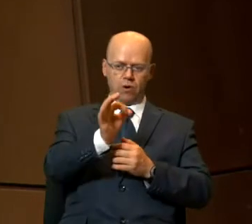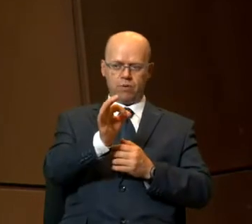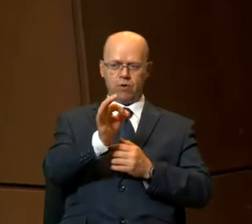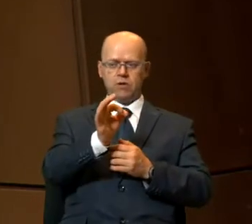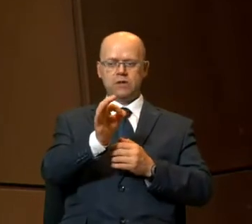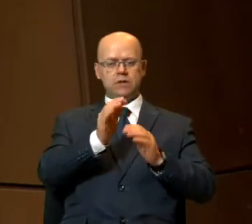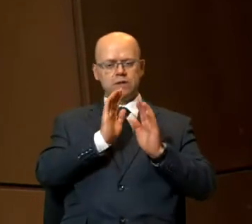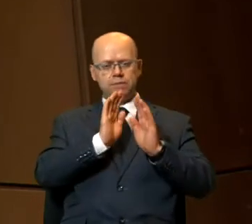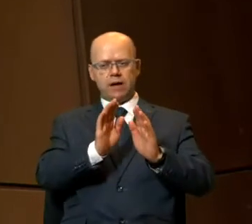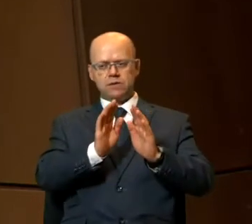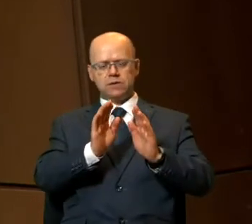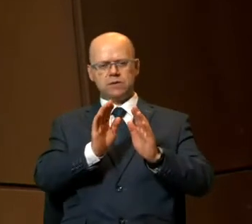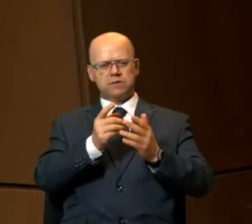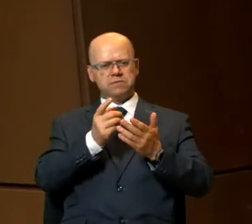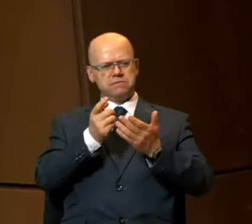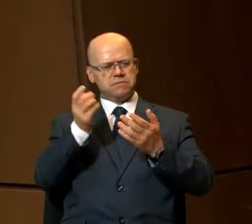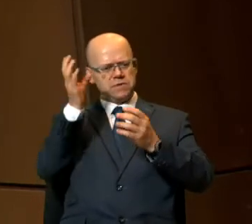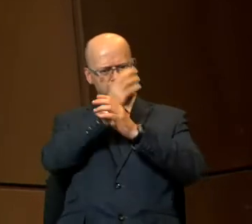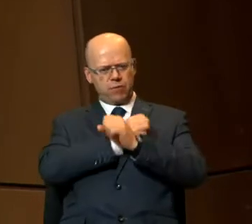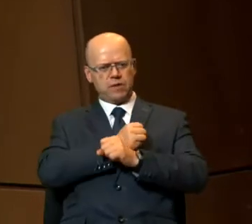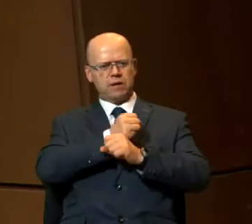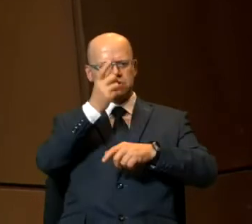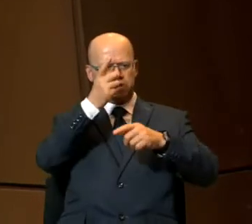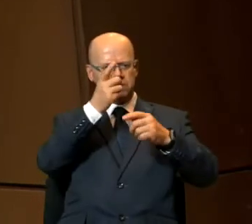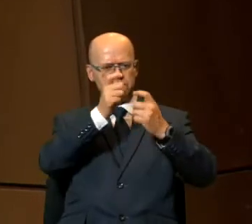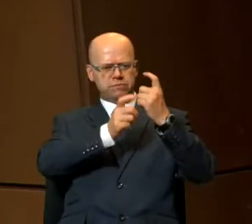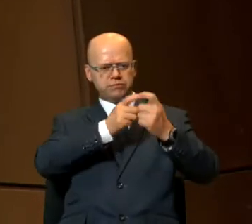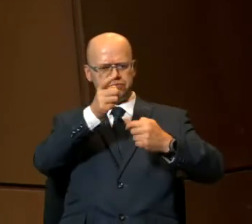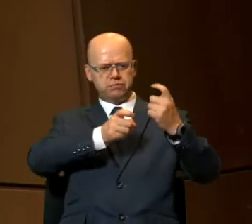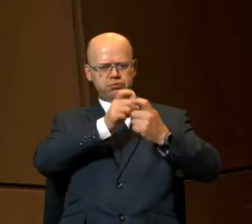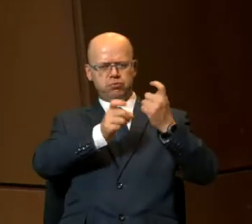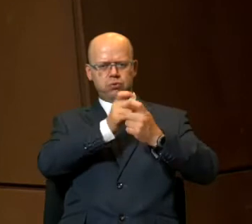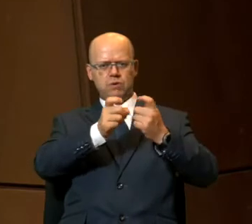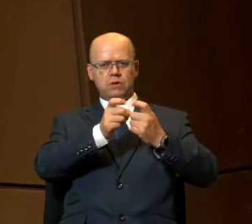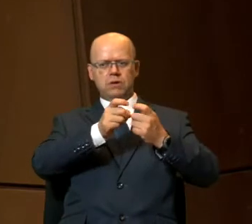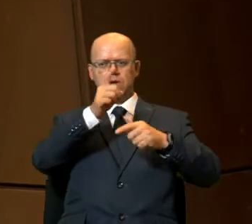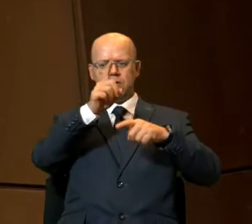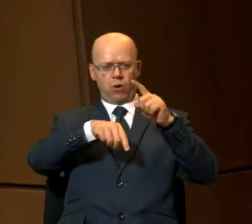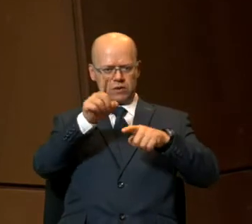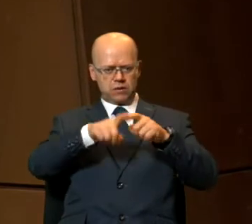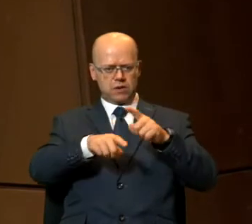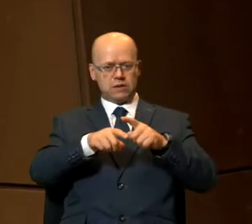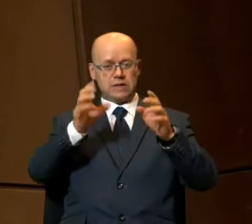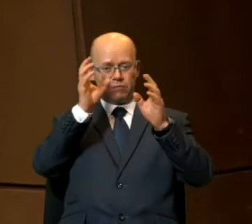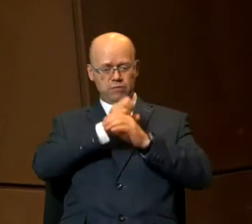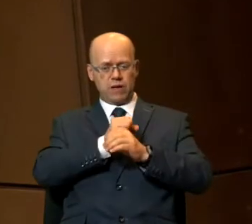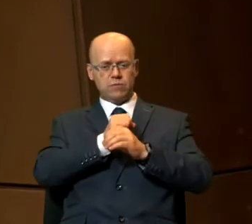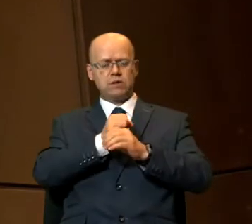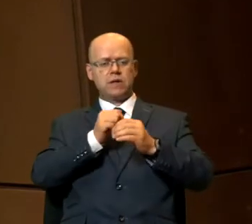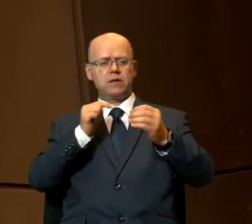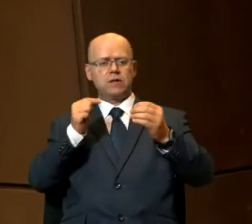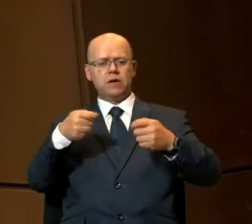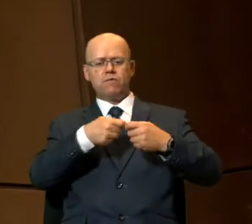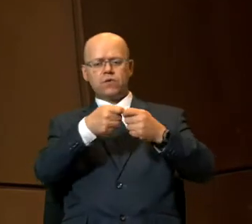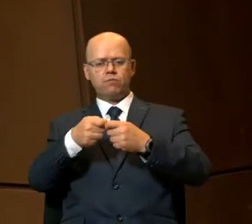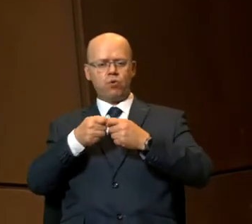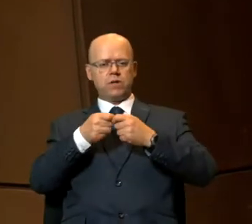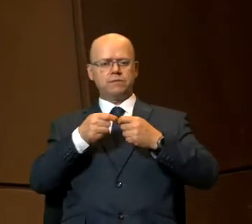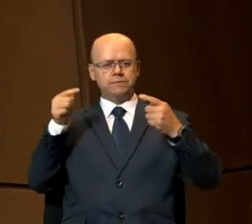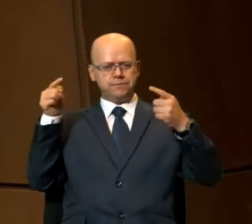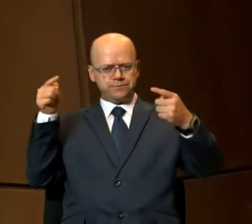nieodłączne. Często o tym zapominamy w dyskursie politycznym, że jest coś takiego jak dobro wspólne, które chcielibyśmy osiągnąć. Porzuciło